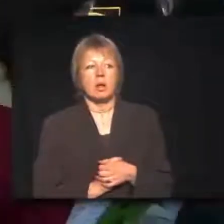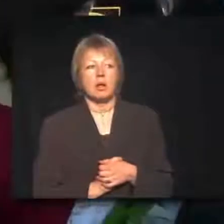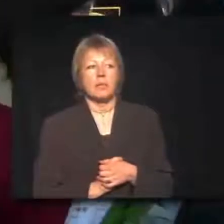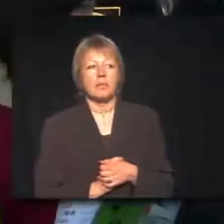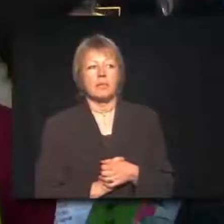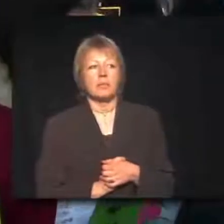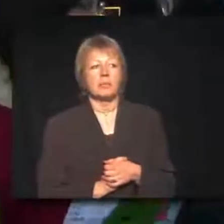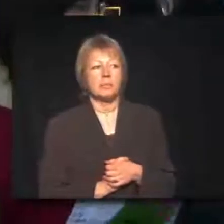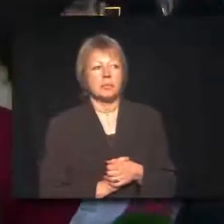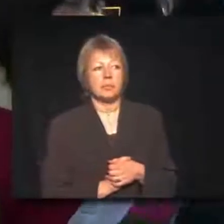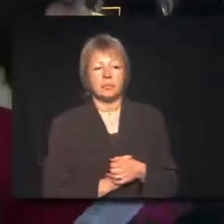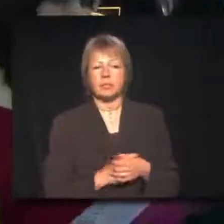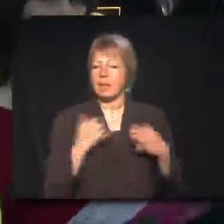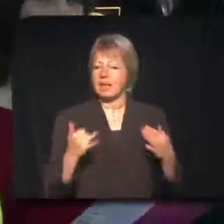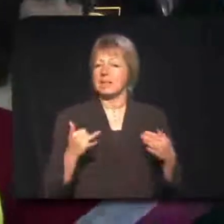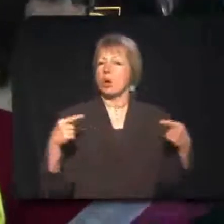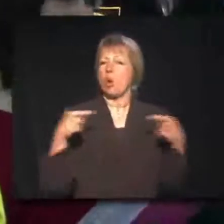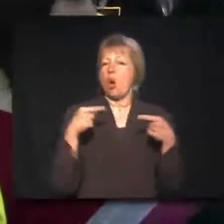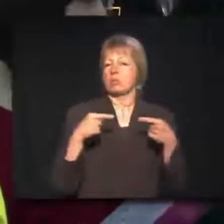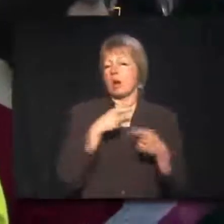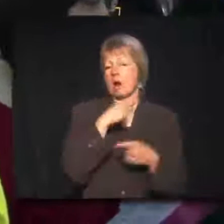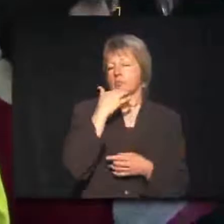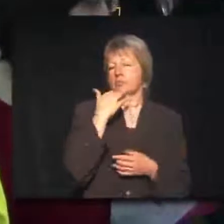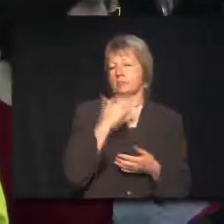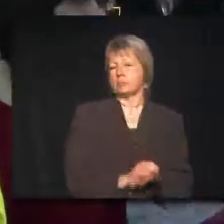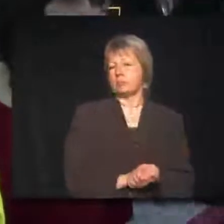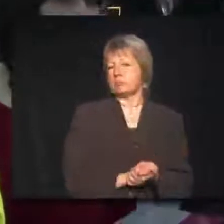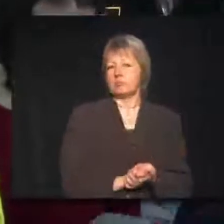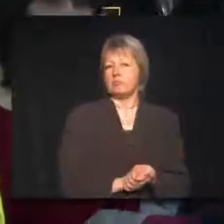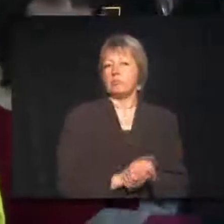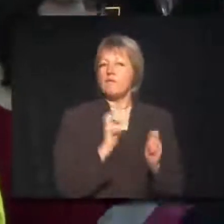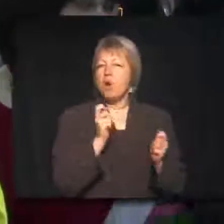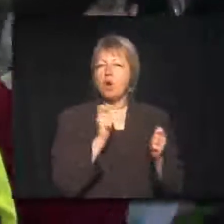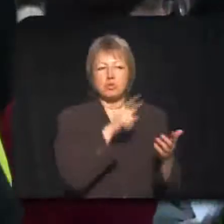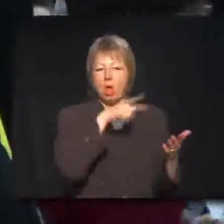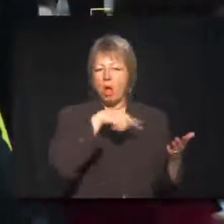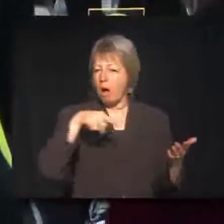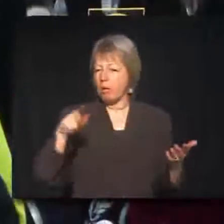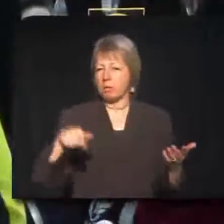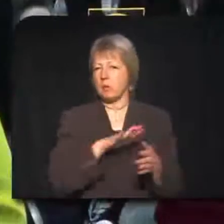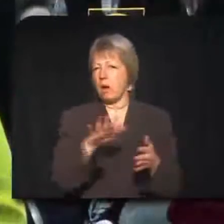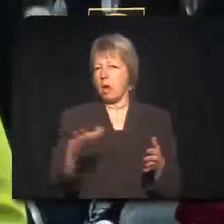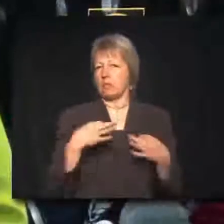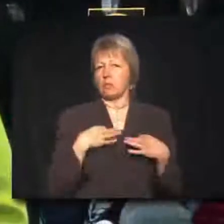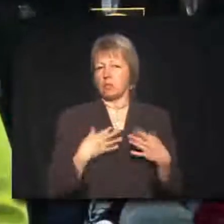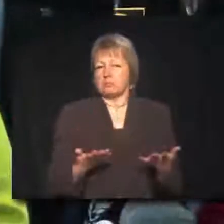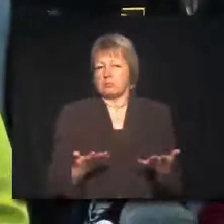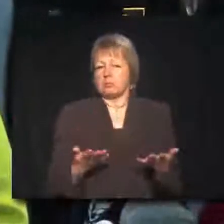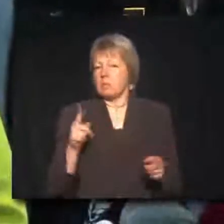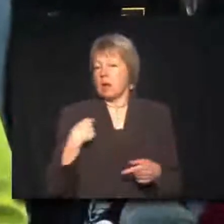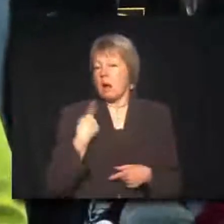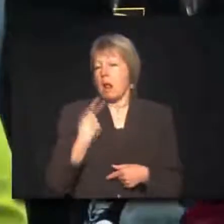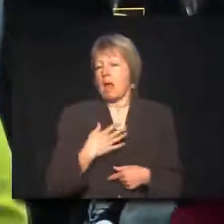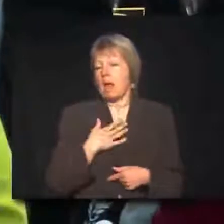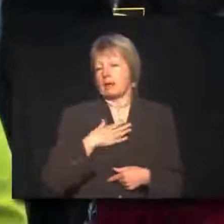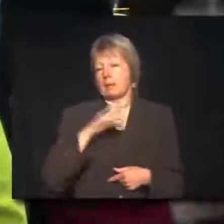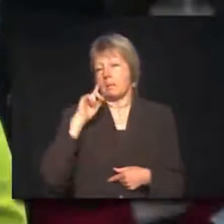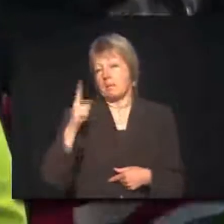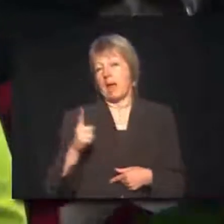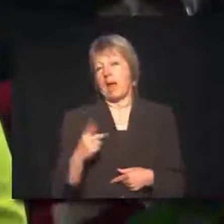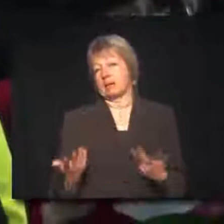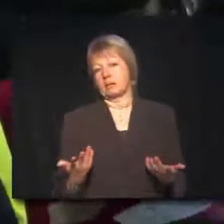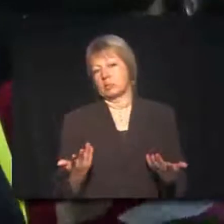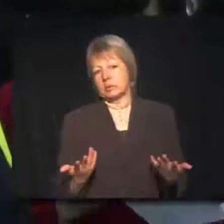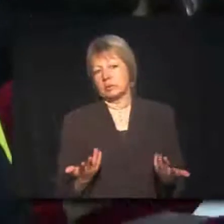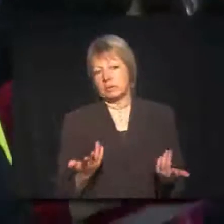also keiner der Vorschläge sagt mir zu damit bin ich allerdings alleine und das finde ich auch gut so damit wir heute irgendwas beschließen damit ihr alle endlich